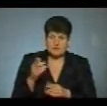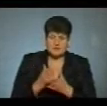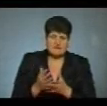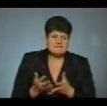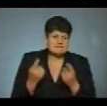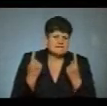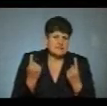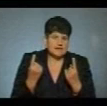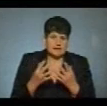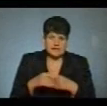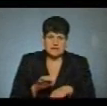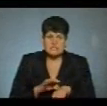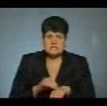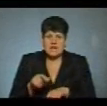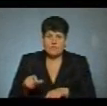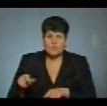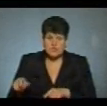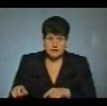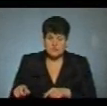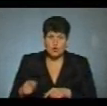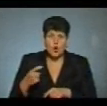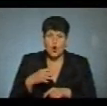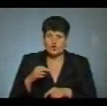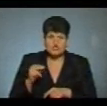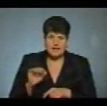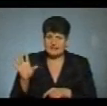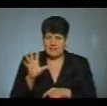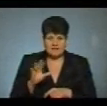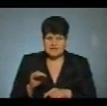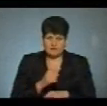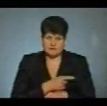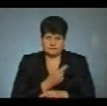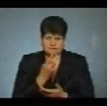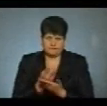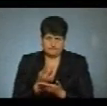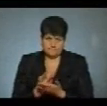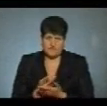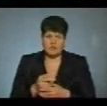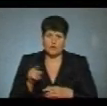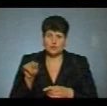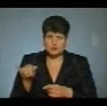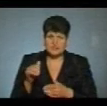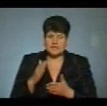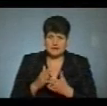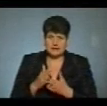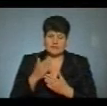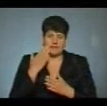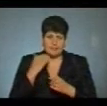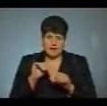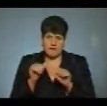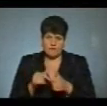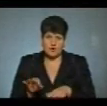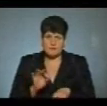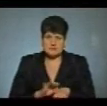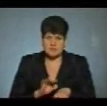велика кількість захворів, хоча не всі вони госпіталізовані, так як вони так як в них протікає з легкою формою